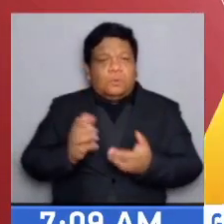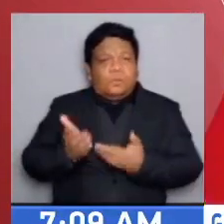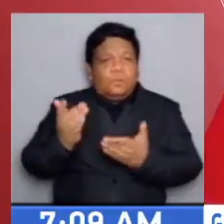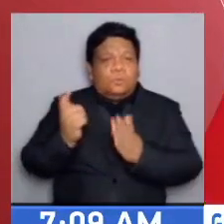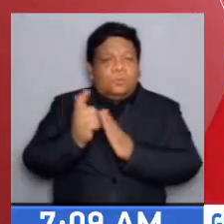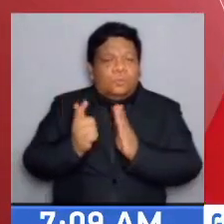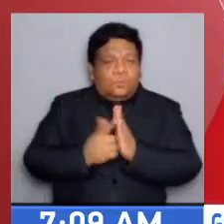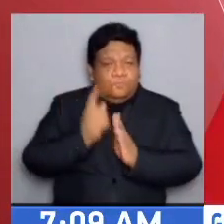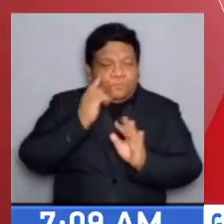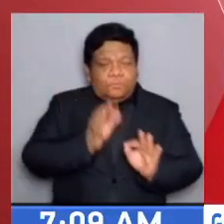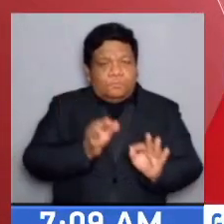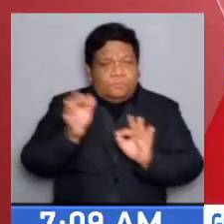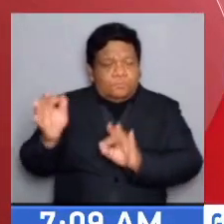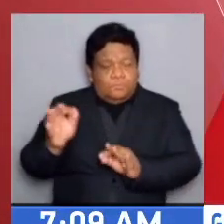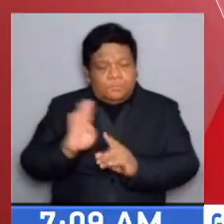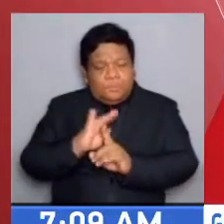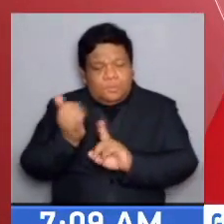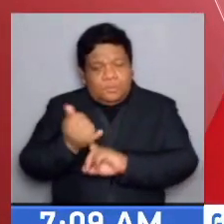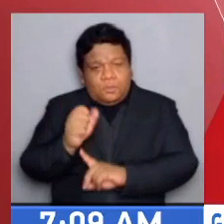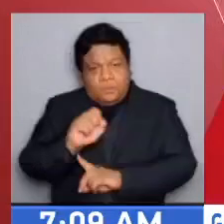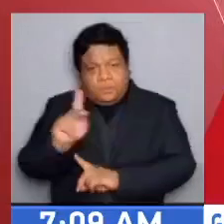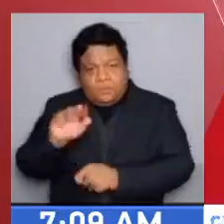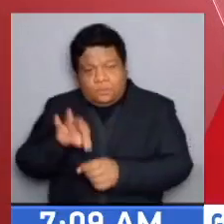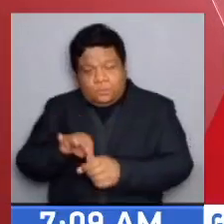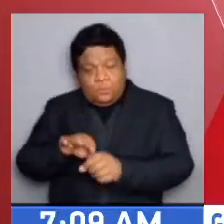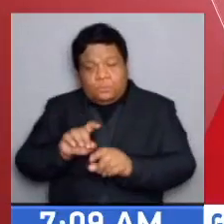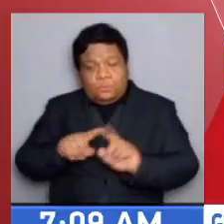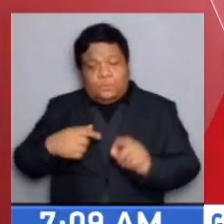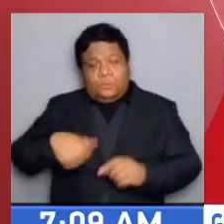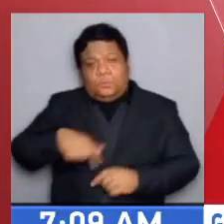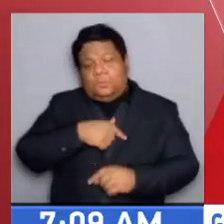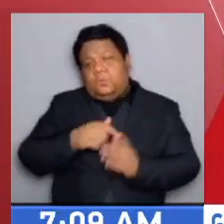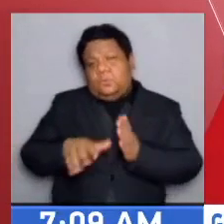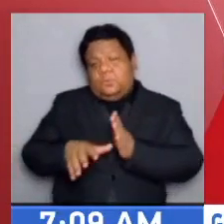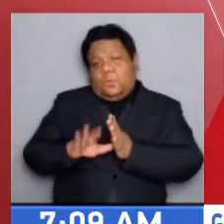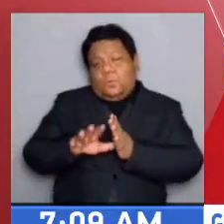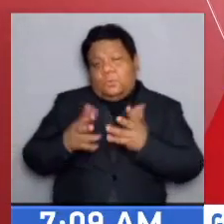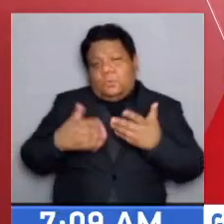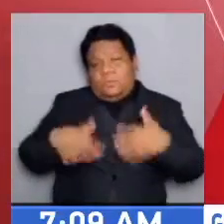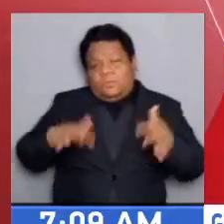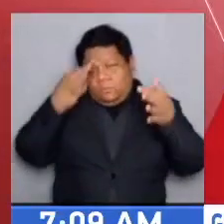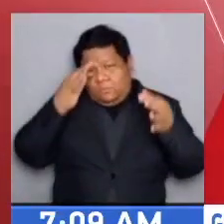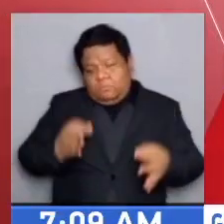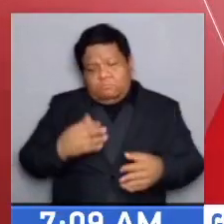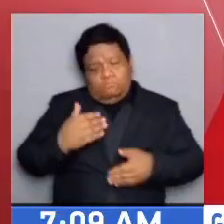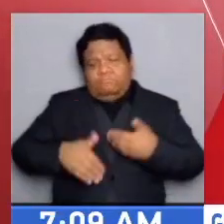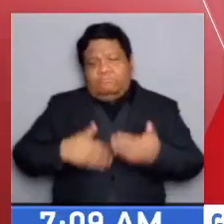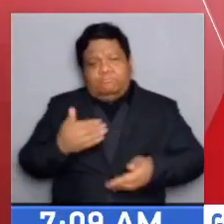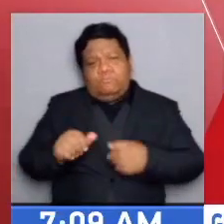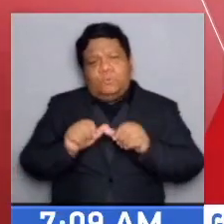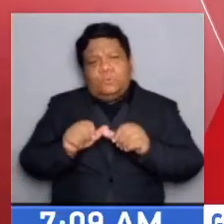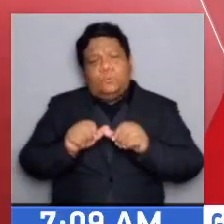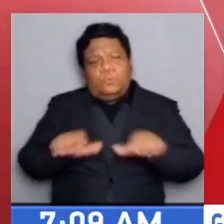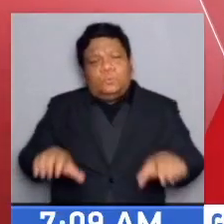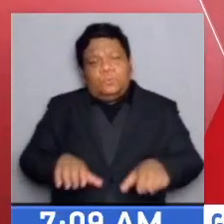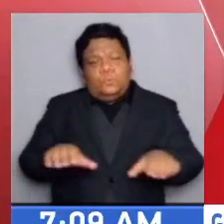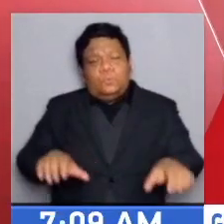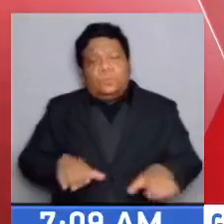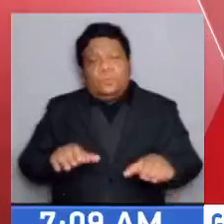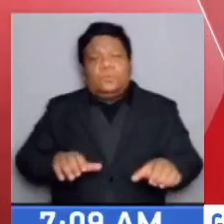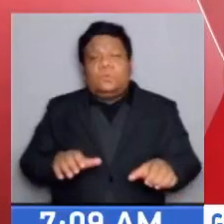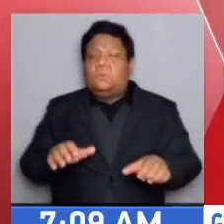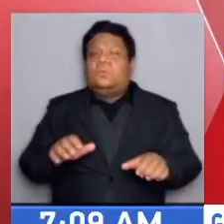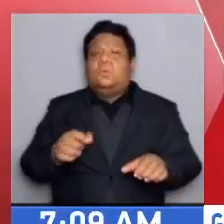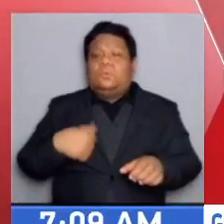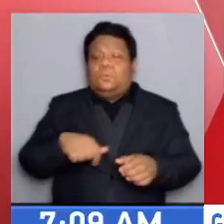and SK elections. Subalit kami po sa COMELEC ay napagdesisyon na namin na tuloy-tuloy pa rin po yung aming gagawin, yung pong aming pag-iimprenta ng balota